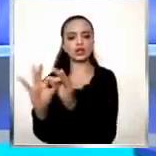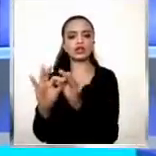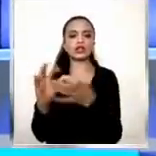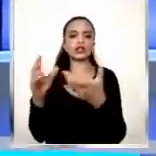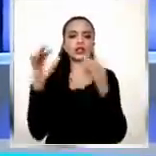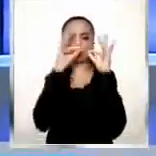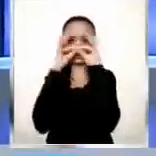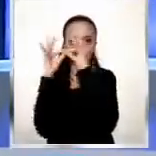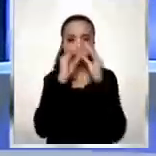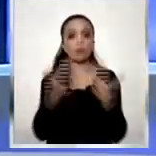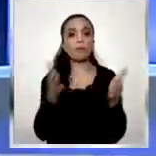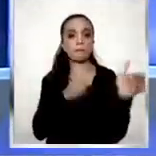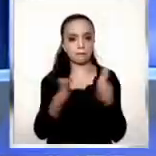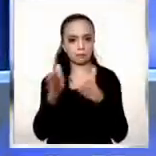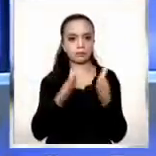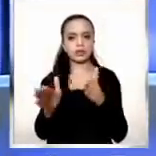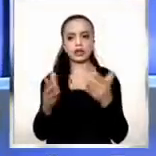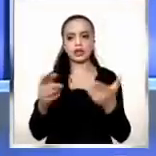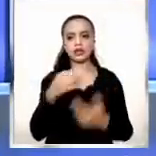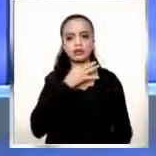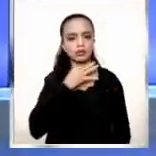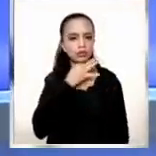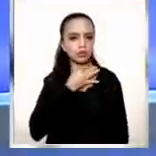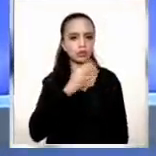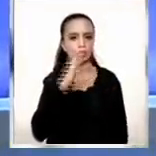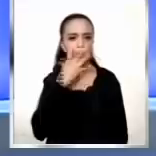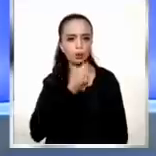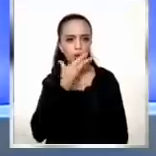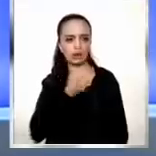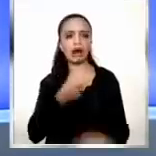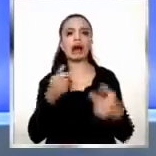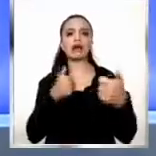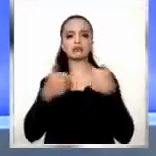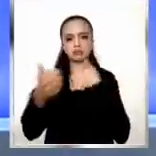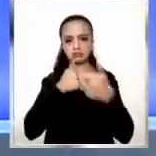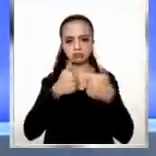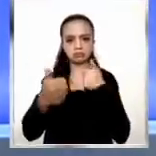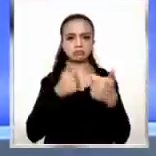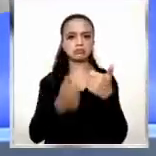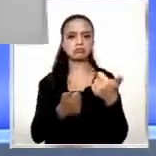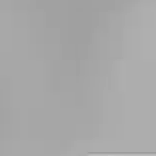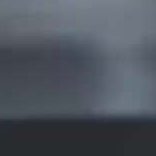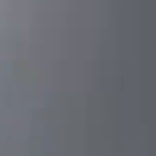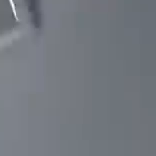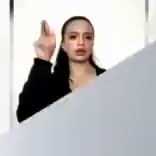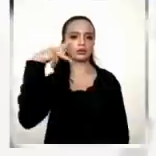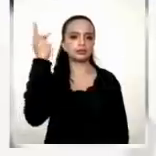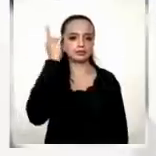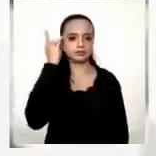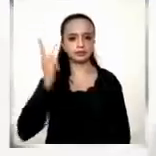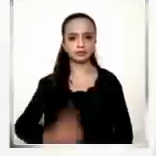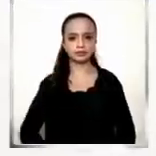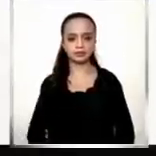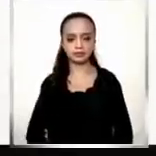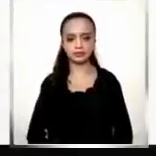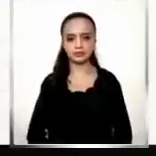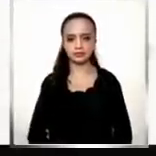nang himasok na kalaban sa politika ni Aquino. Nakatutok si Cedric Castillo.